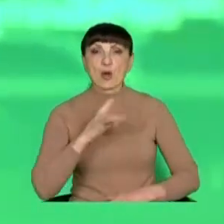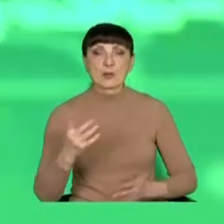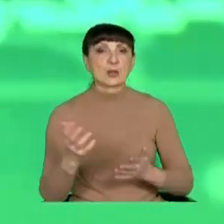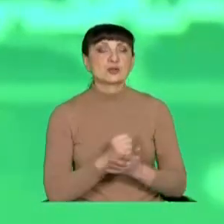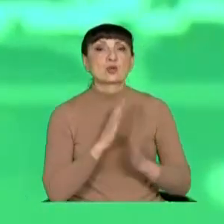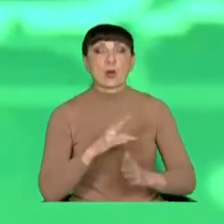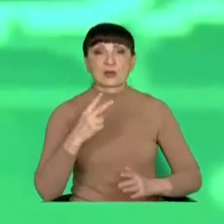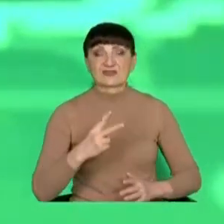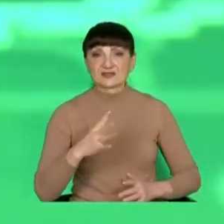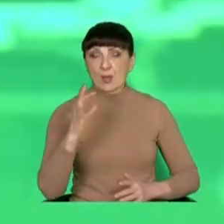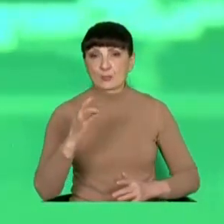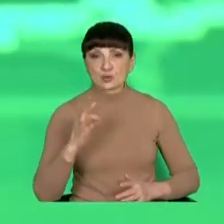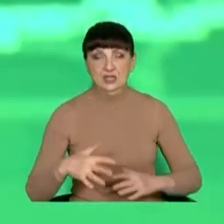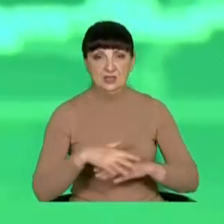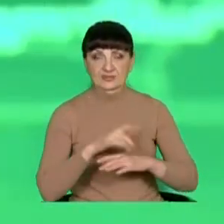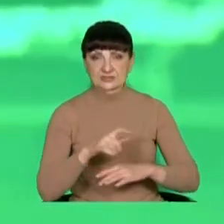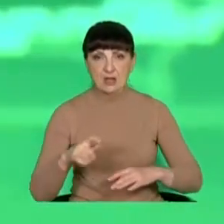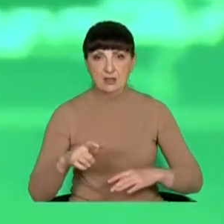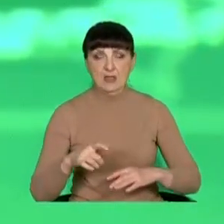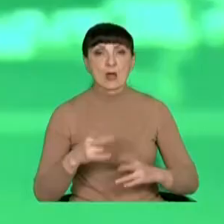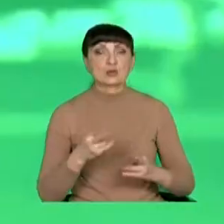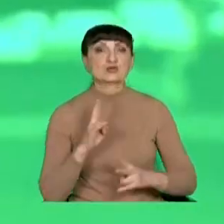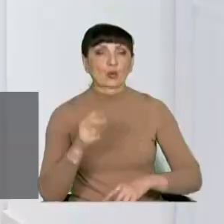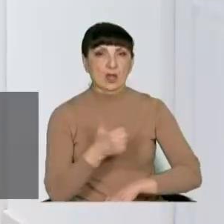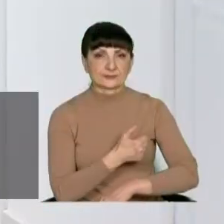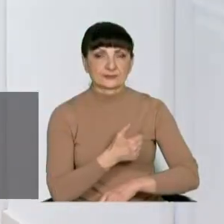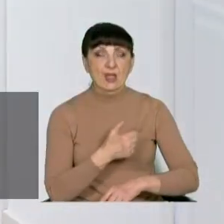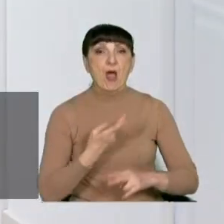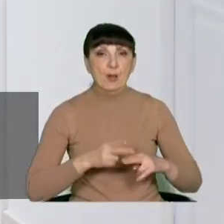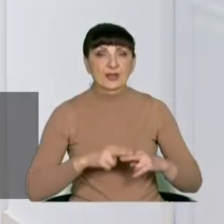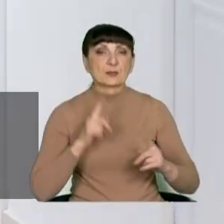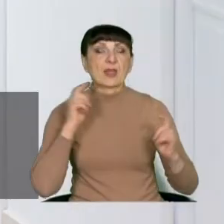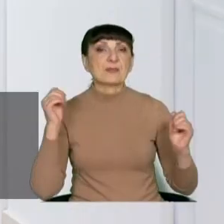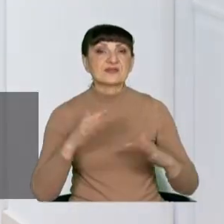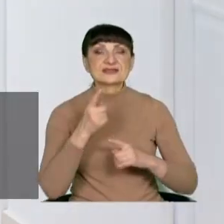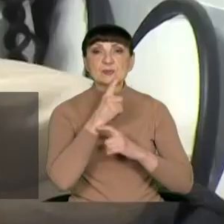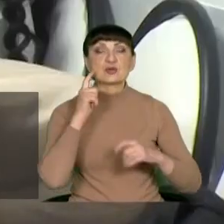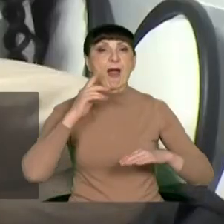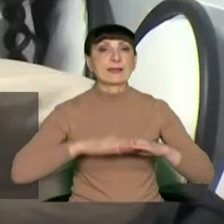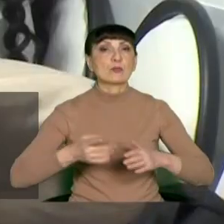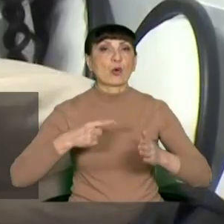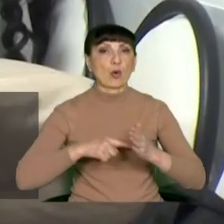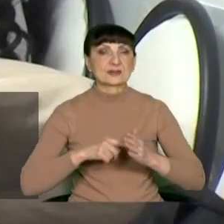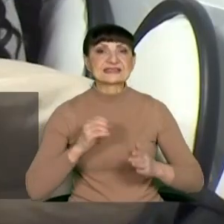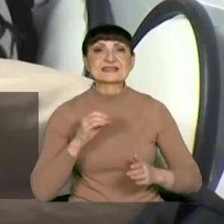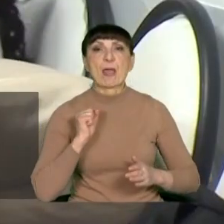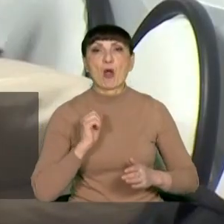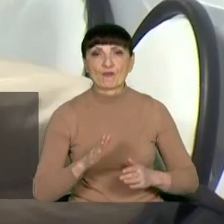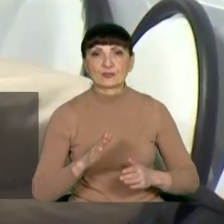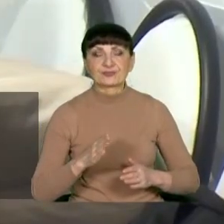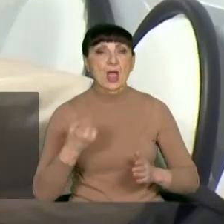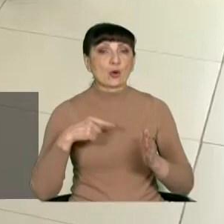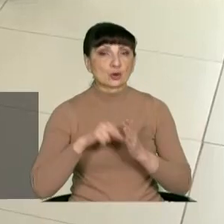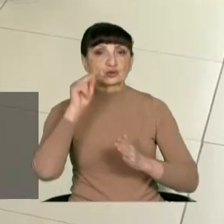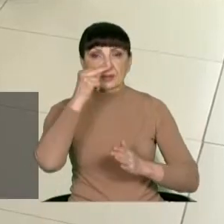всего 25% населения, подлежащих вакцинированию. Об этом на брифинге сообщил аким города Габит Сыздыбеков.